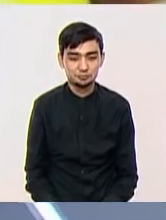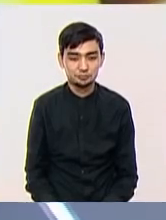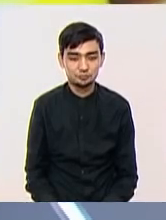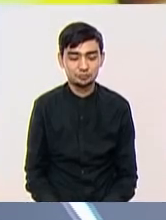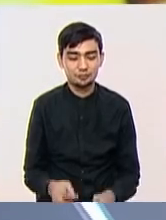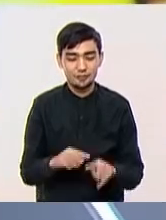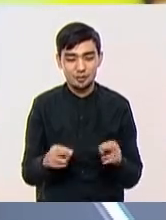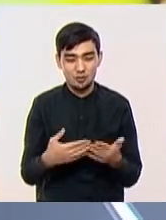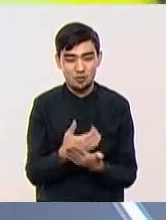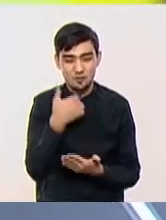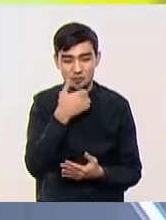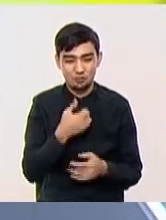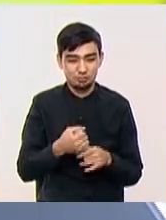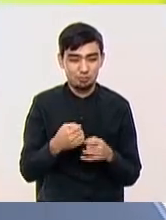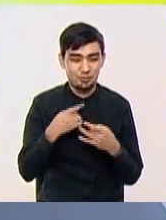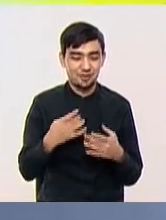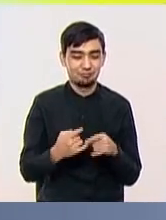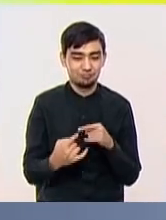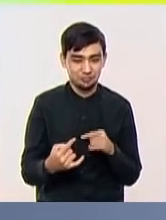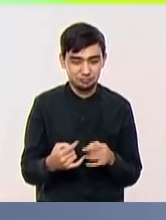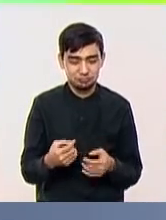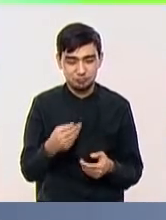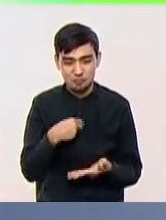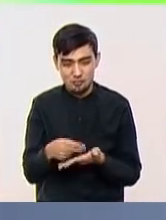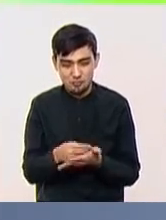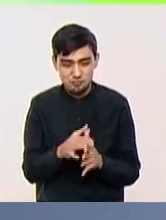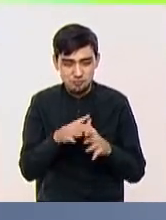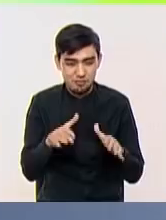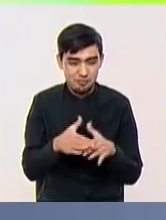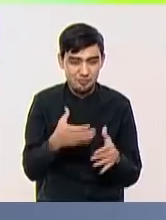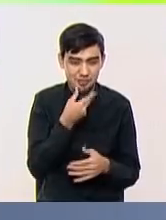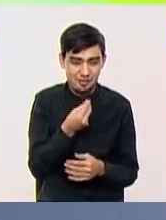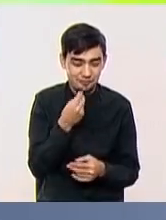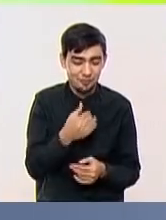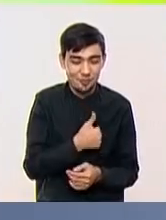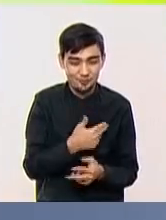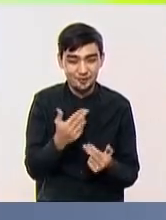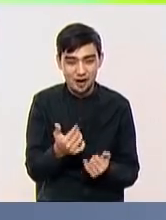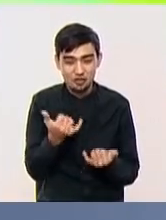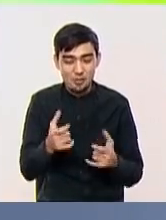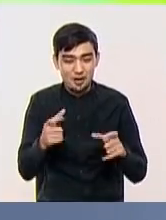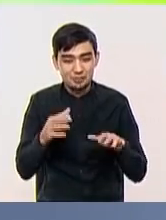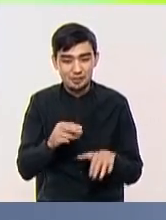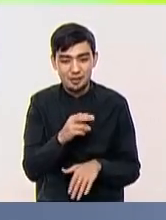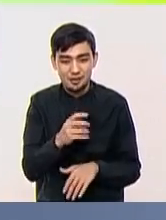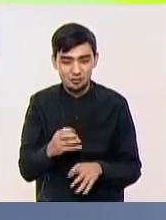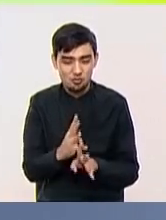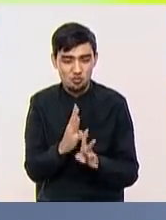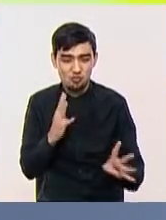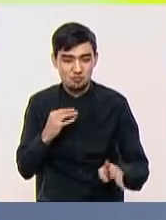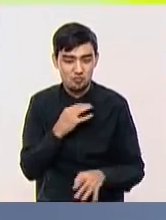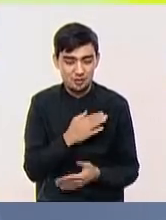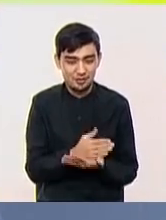Дәл осы жаңа жылдық дастарханға барымызды аямай қойып, көл көсіретіп жаюға тырысамыз. Қазір дүкендердің кассаларында ұзын сонар